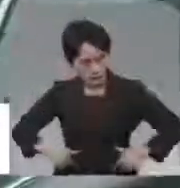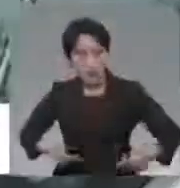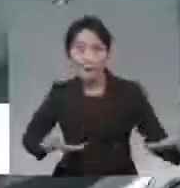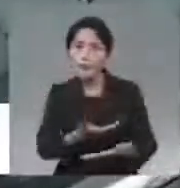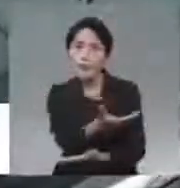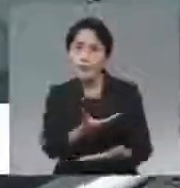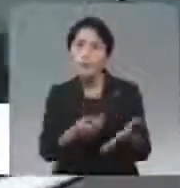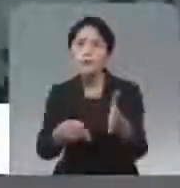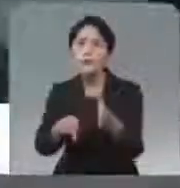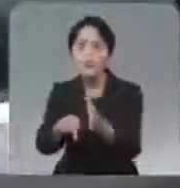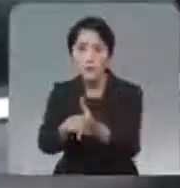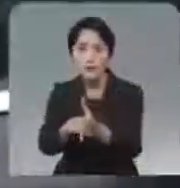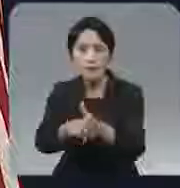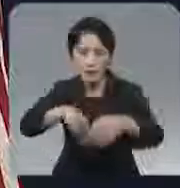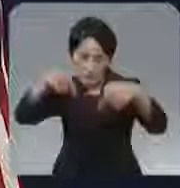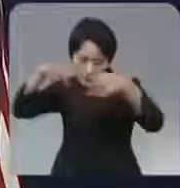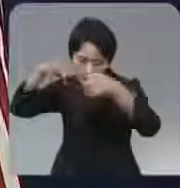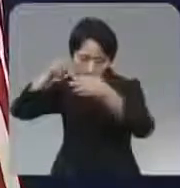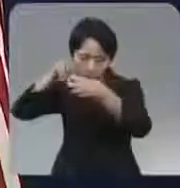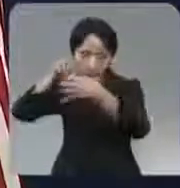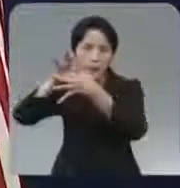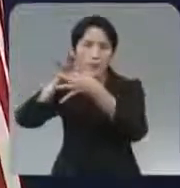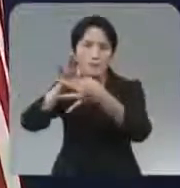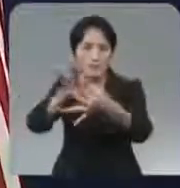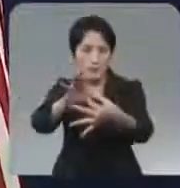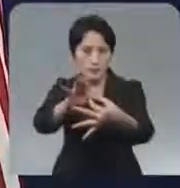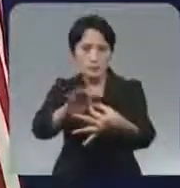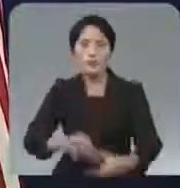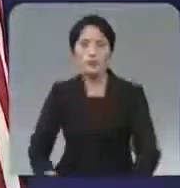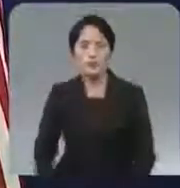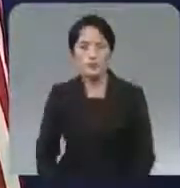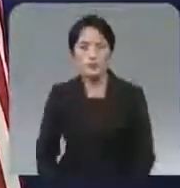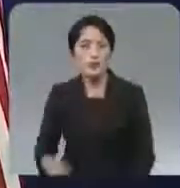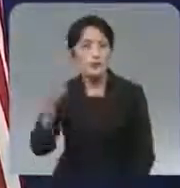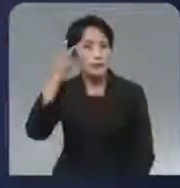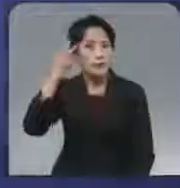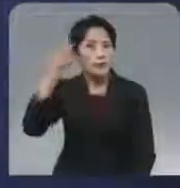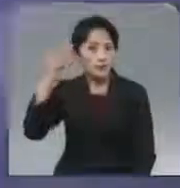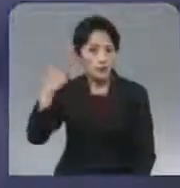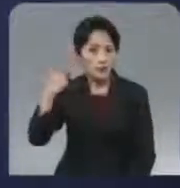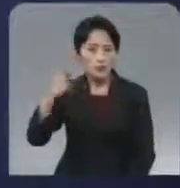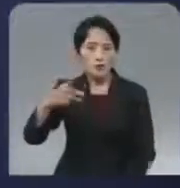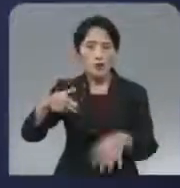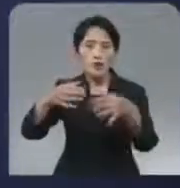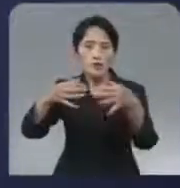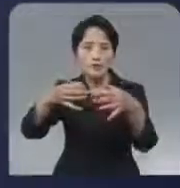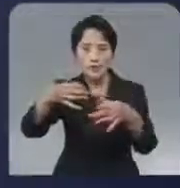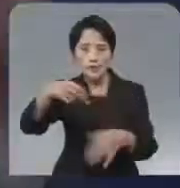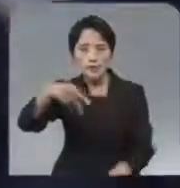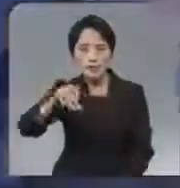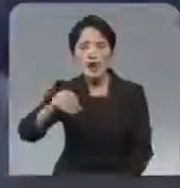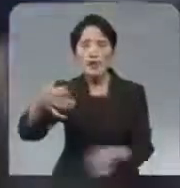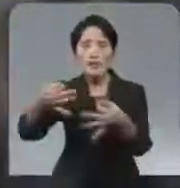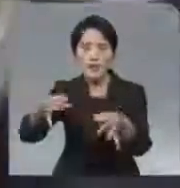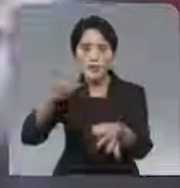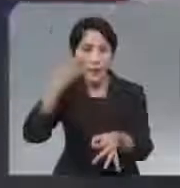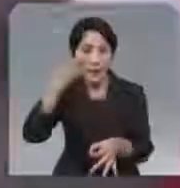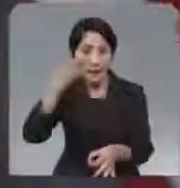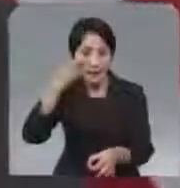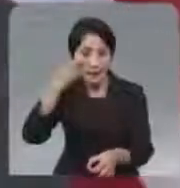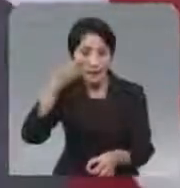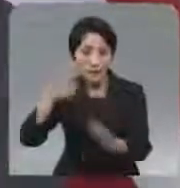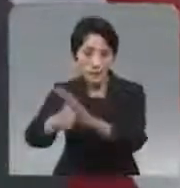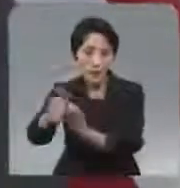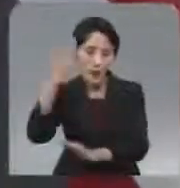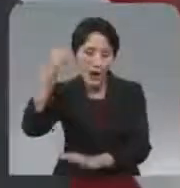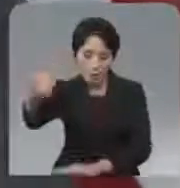鲁圭德访问美国。鲁圭德受美国对北韩政策特别代表金城的邀请访美，访美期间